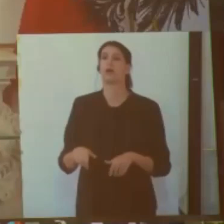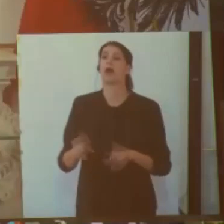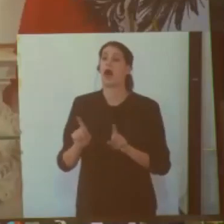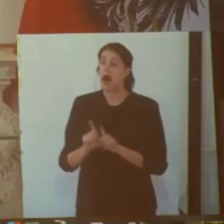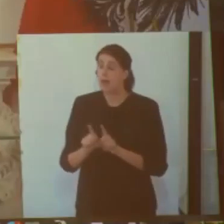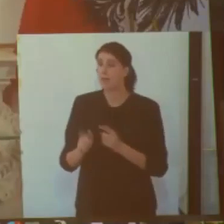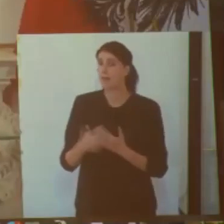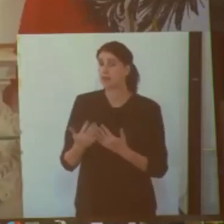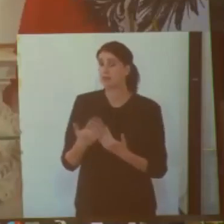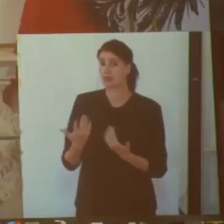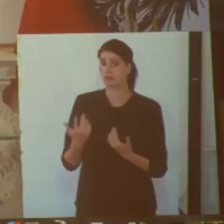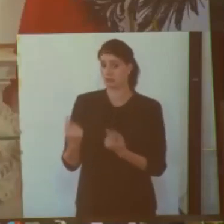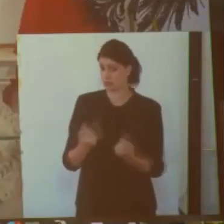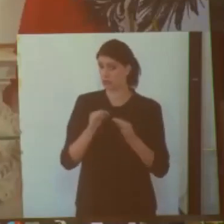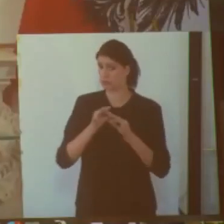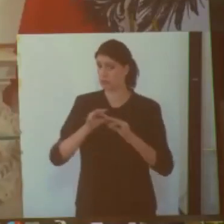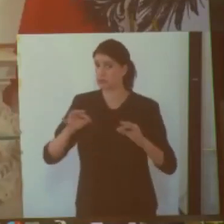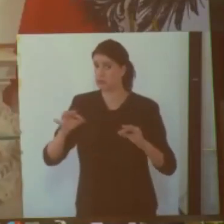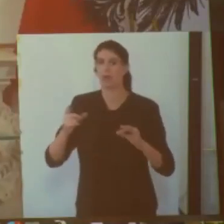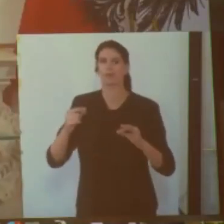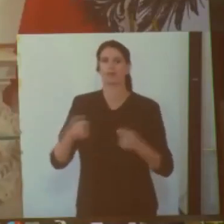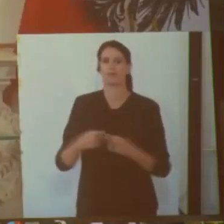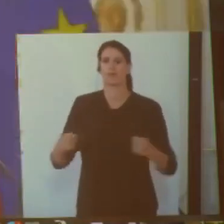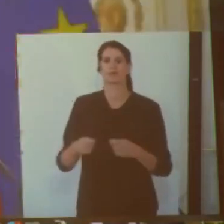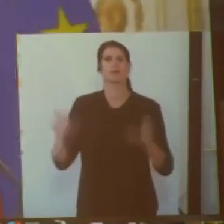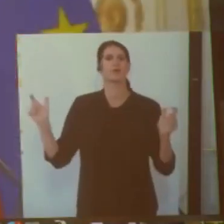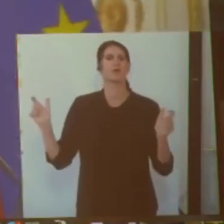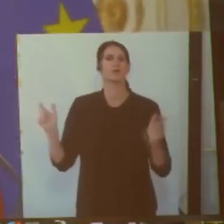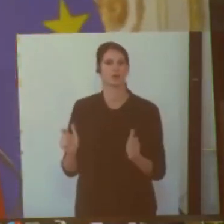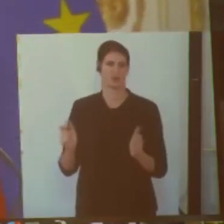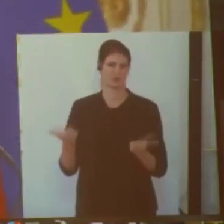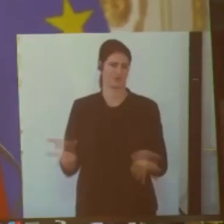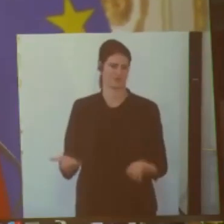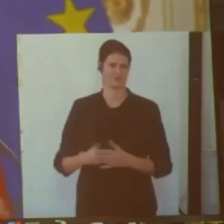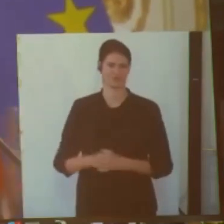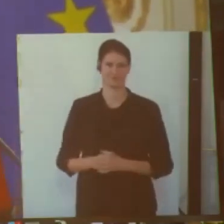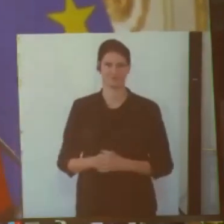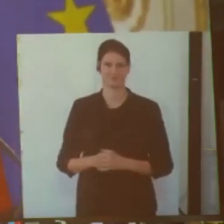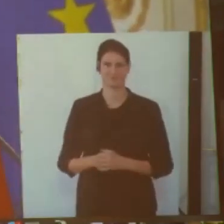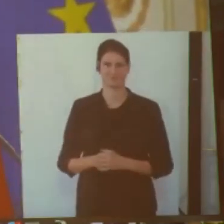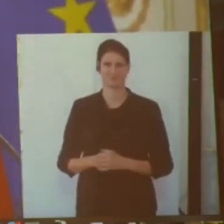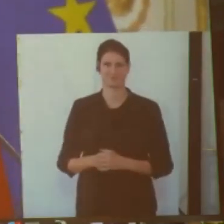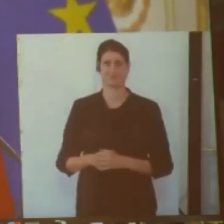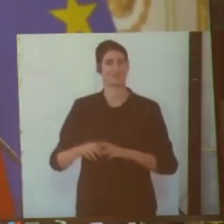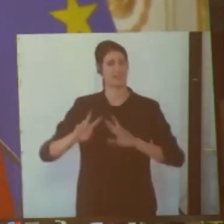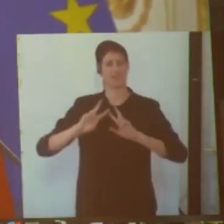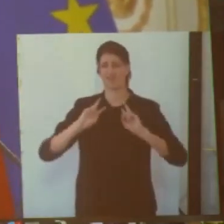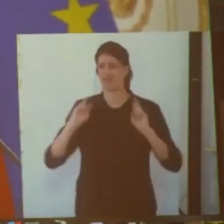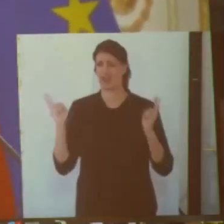dazu führt, dass man Maßnahmen wieder zurückfahren kann. Es wird weiter weltweit und auch in